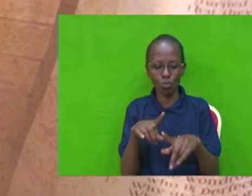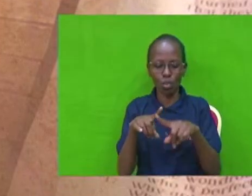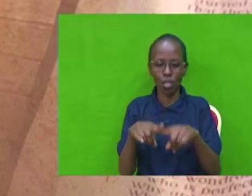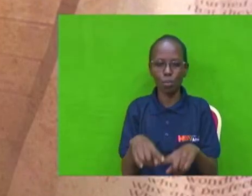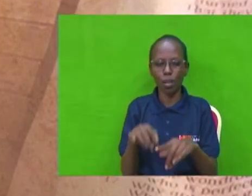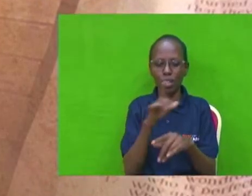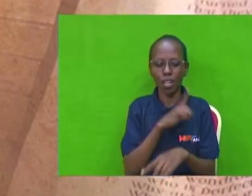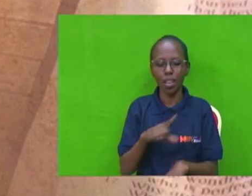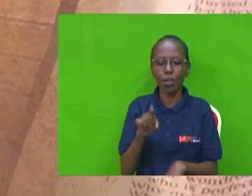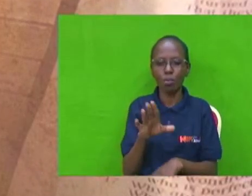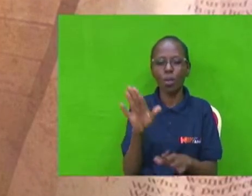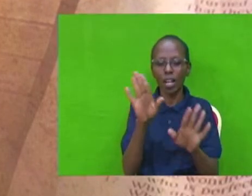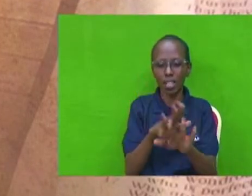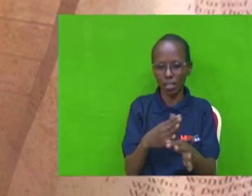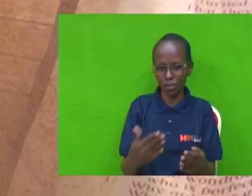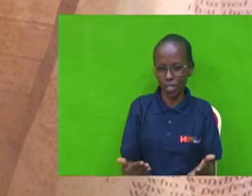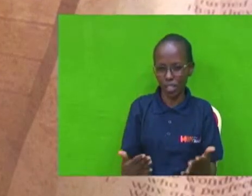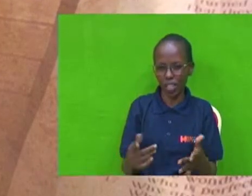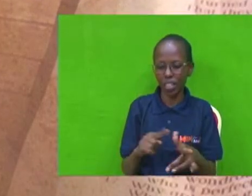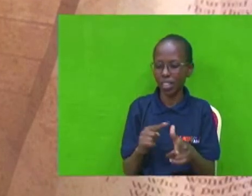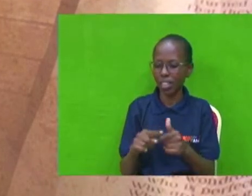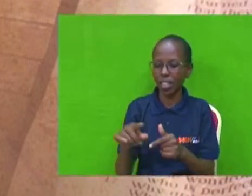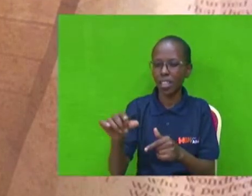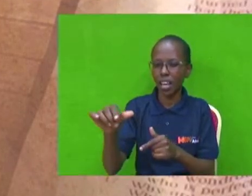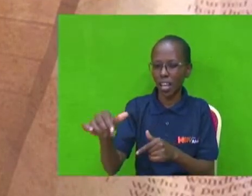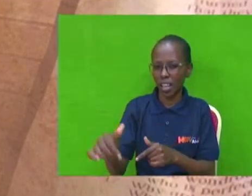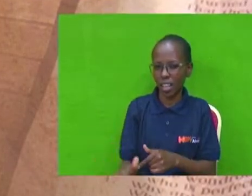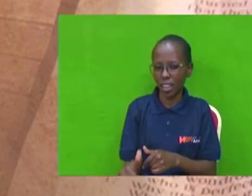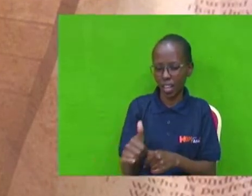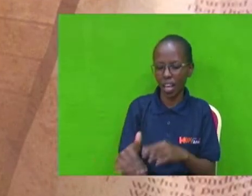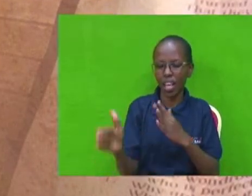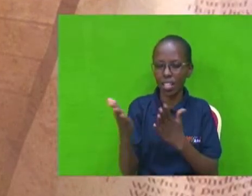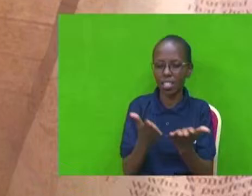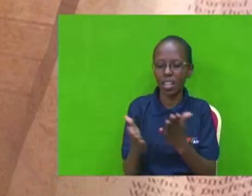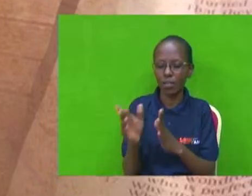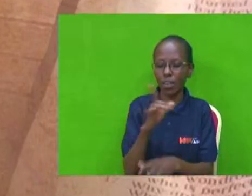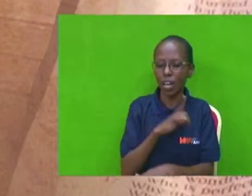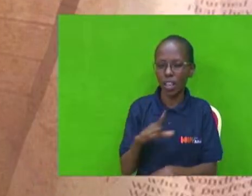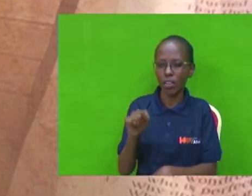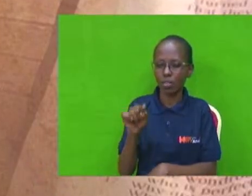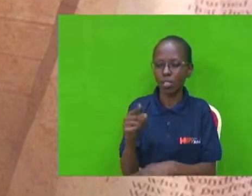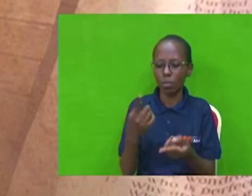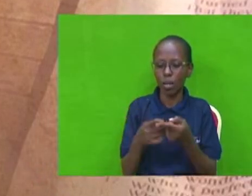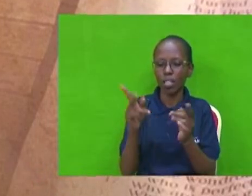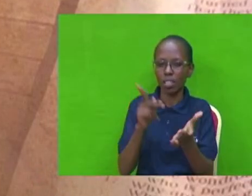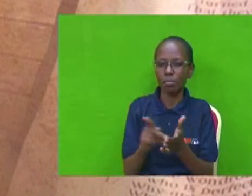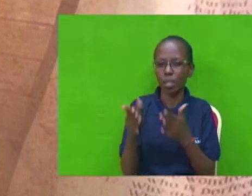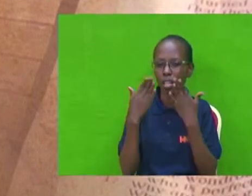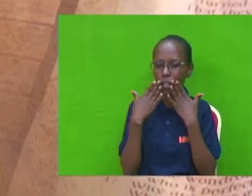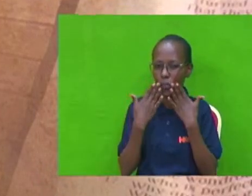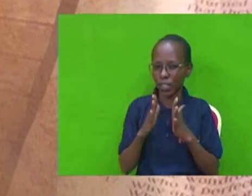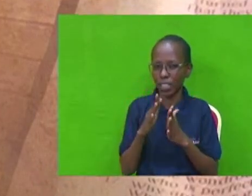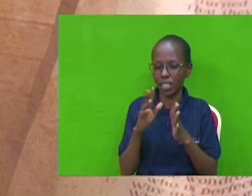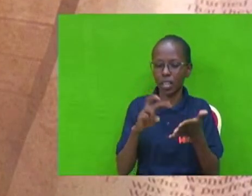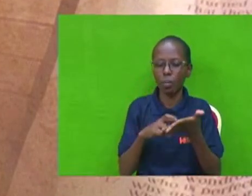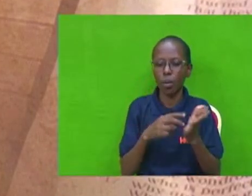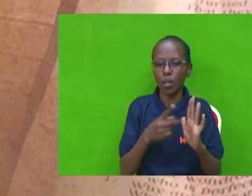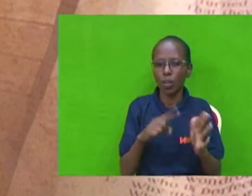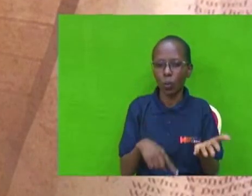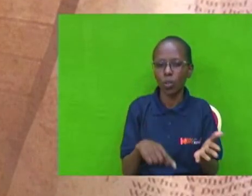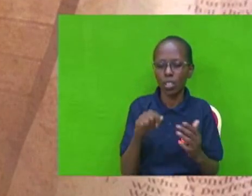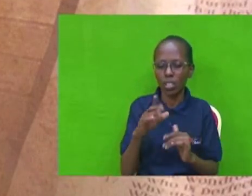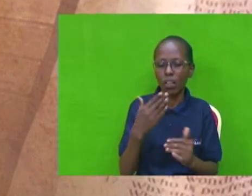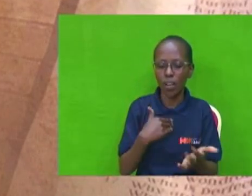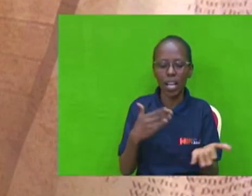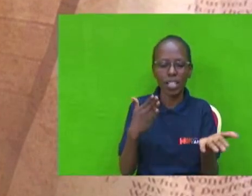wake kwa kila kitu. Alafu kuna ule anamtumikia bwana ule lakini analipwa. Kumaanisha kwamba ako na